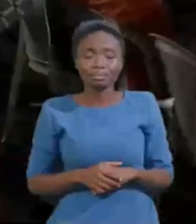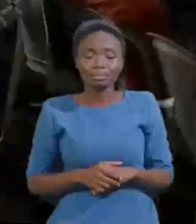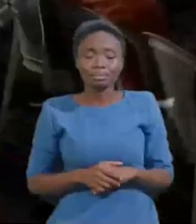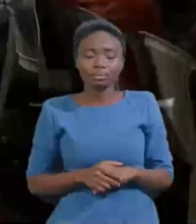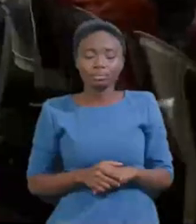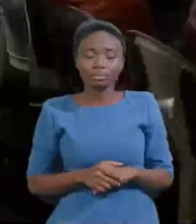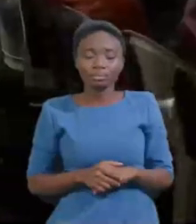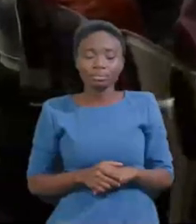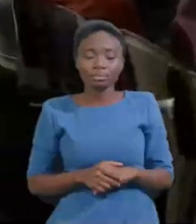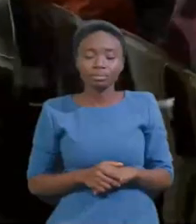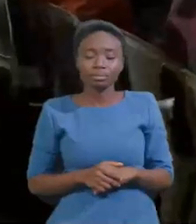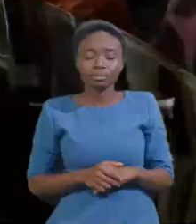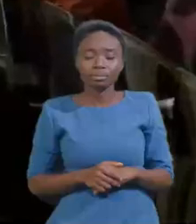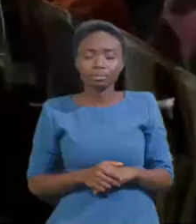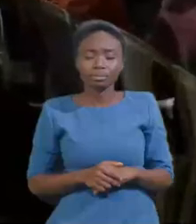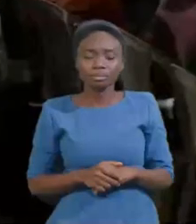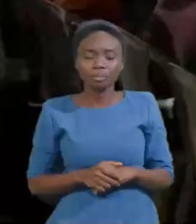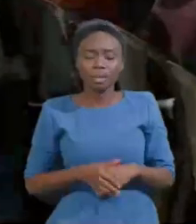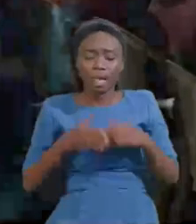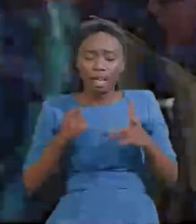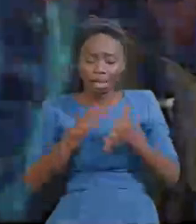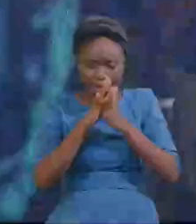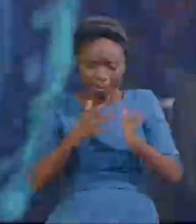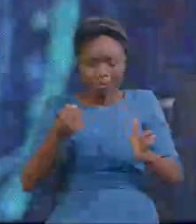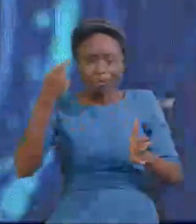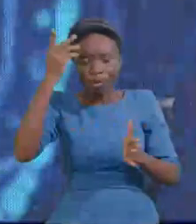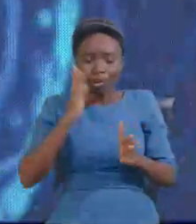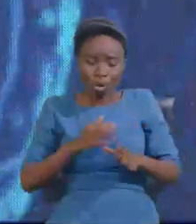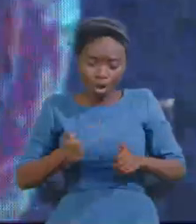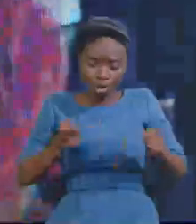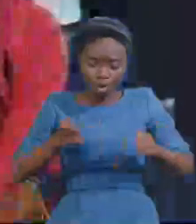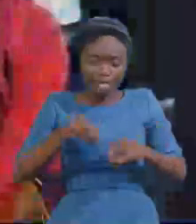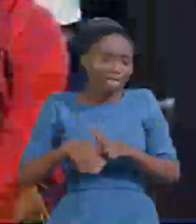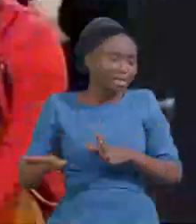Pardonne tous les péchés comme ils croient en Christ maintenant.